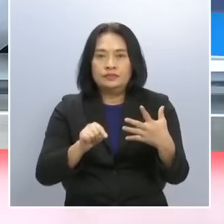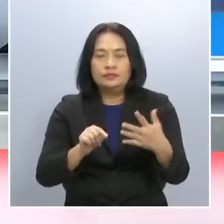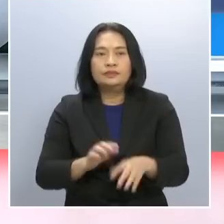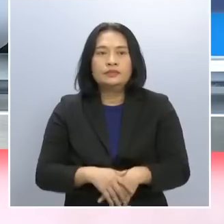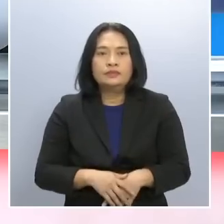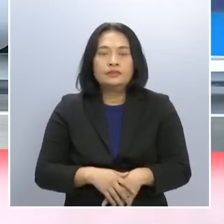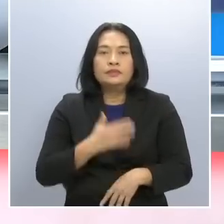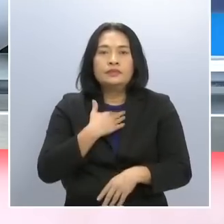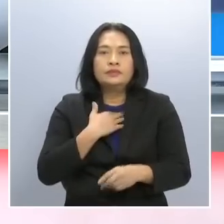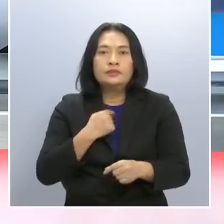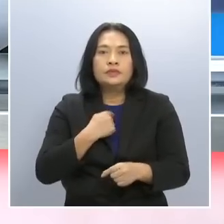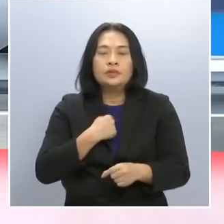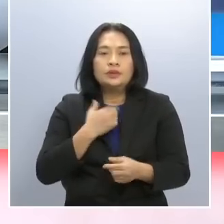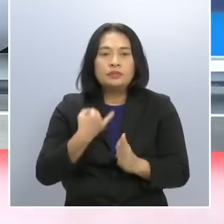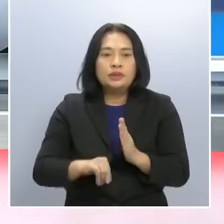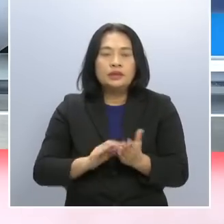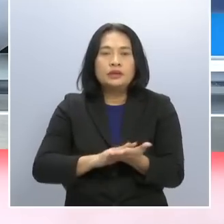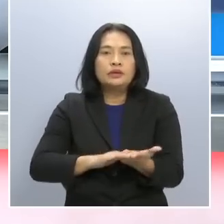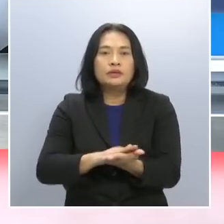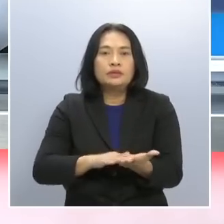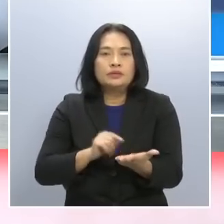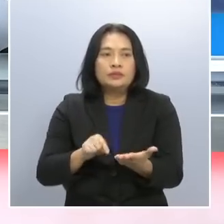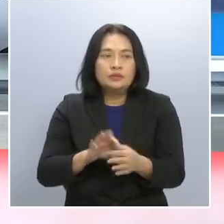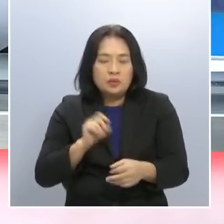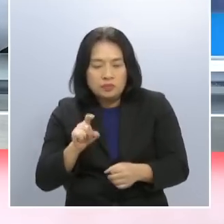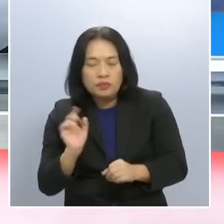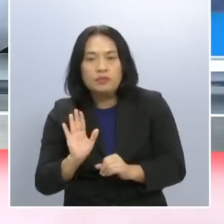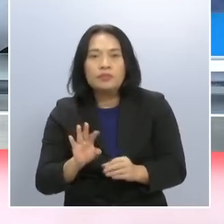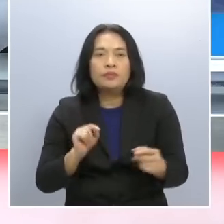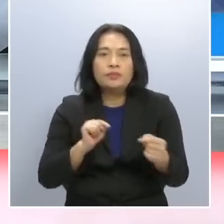ดพลาดก็พร้อมขอโทษ ต่อไปไม่เร่งไม่บีบคั้นอะไรแล้วเรามาเดินหน้าด้วยกันแบบพอดี